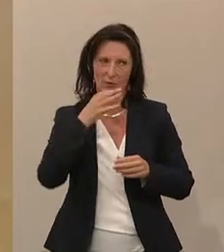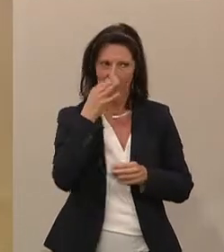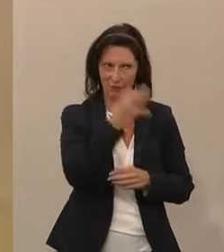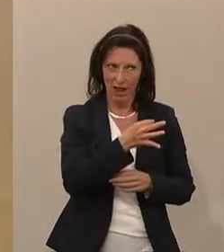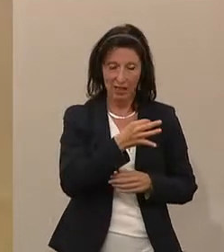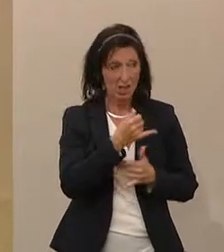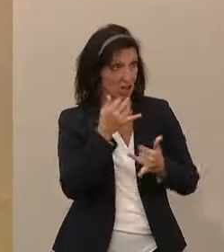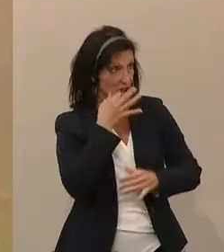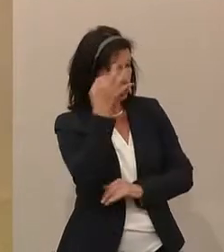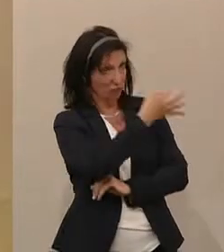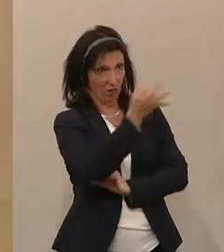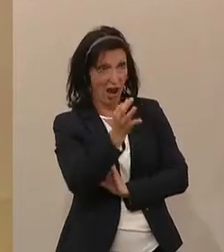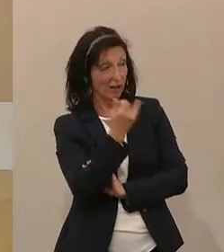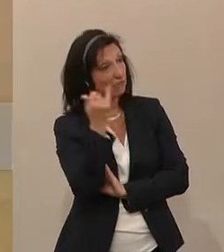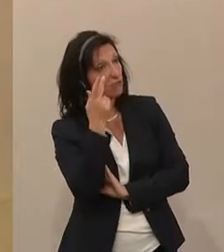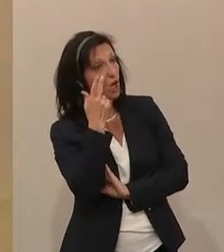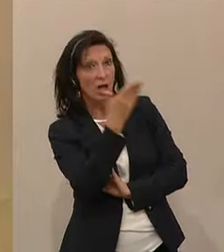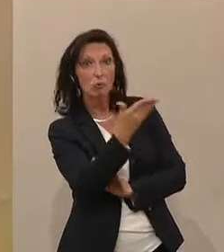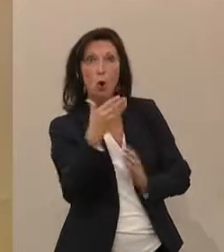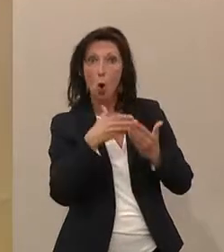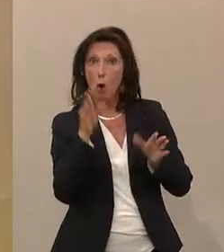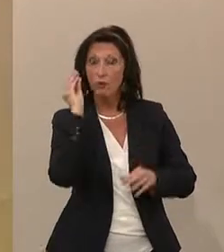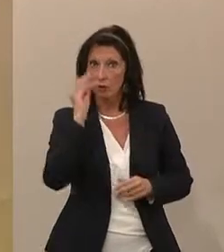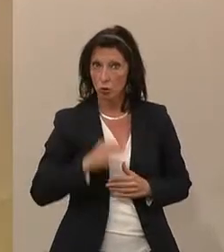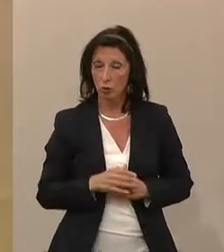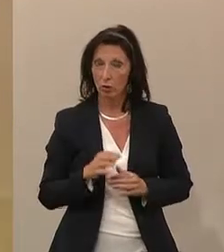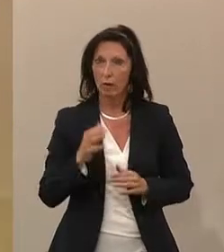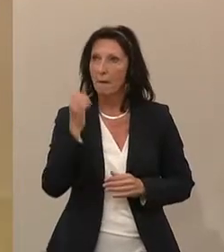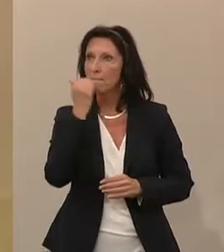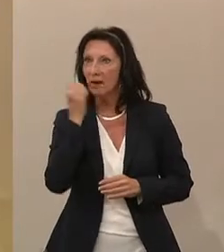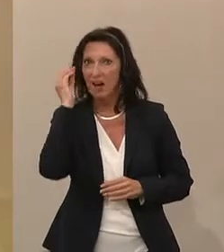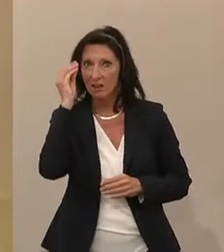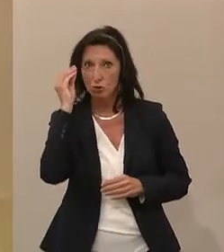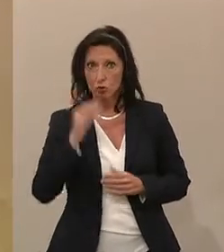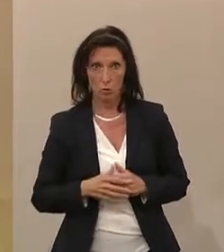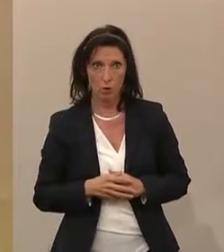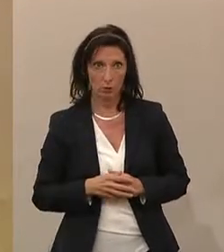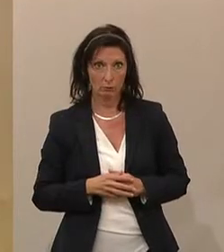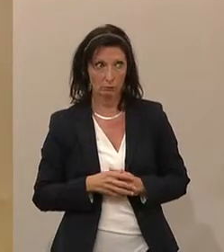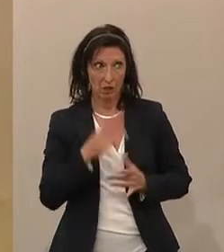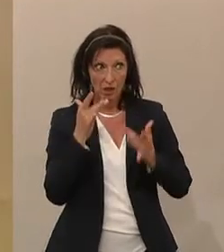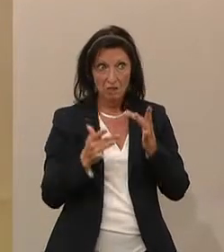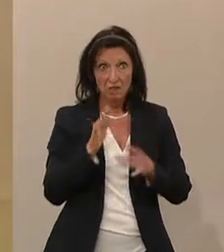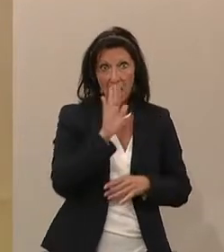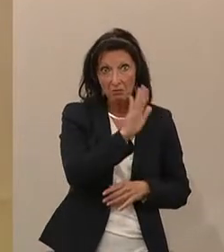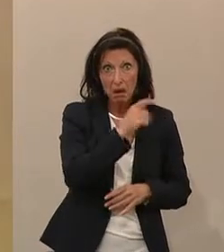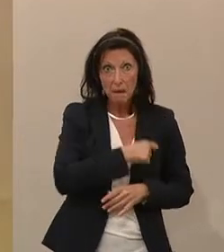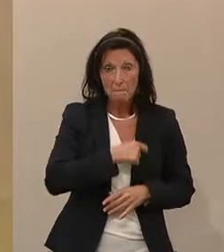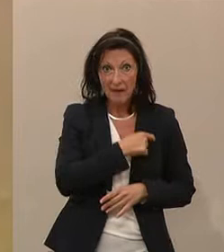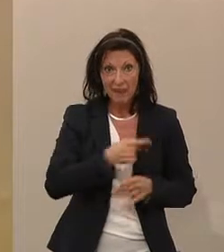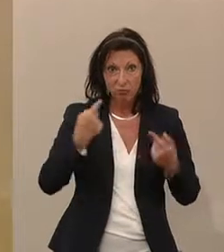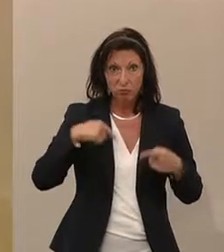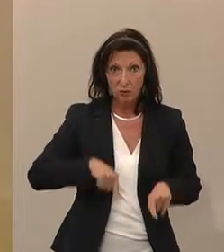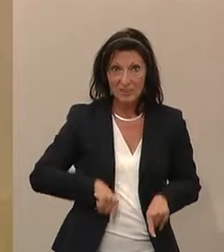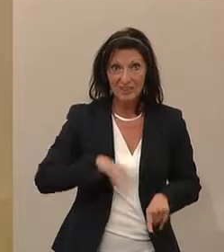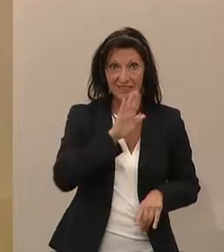wie halten Sie es eigentlich mit öffentlichen Schulen oder mit Privatschulen? Wird doch nicht sein, dass Ihr Parteivorsitzender seine Kinder in